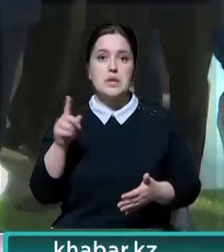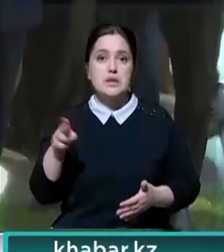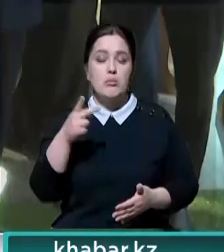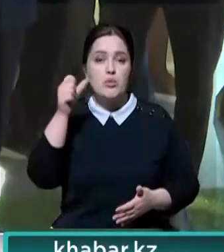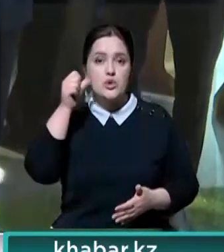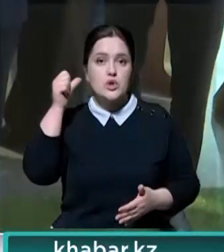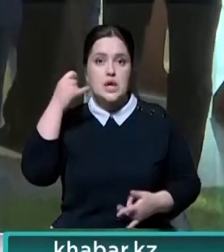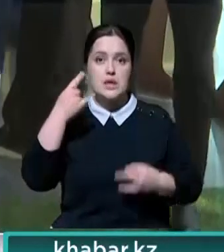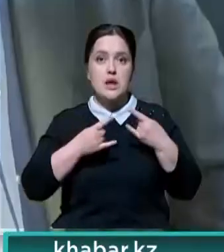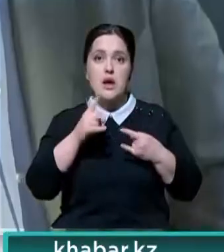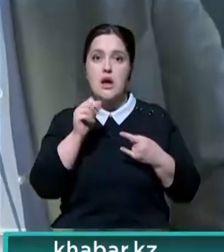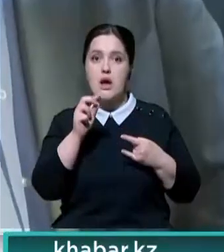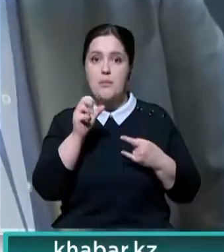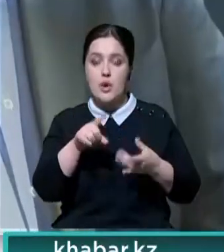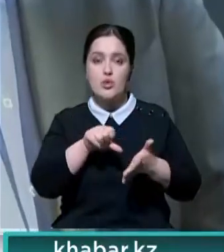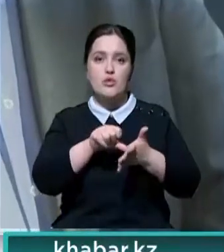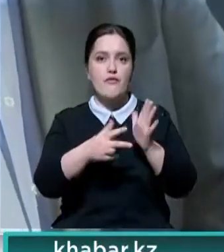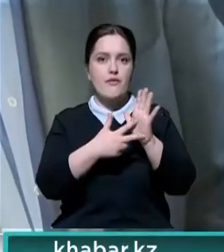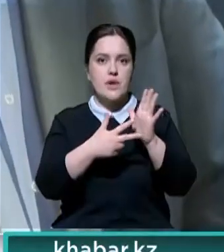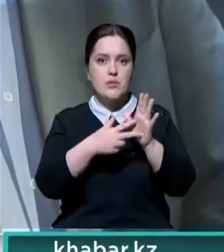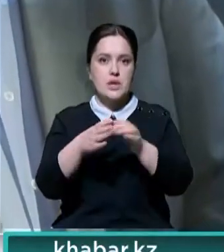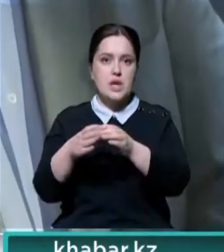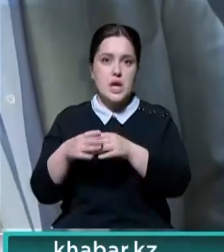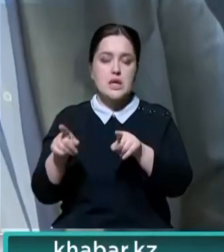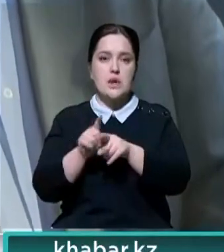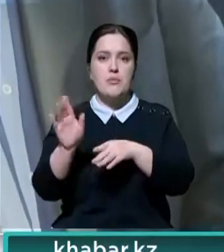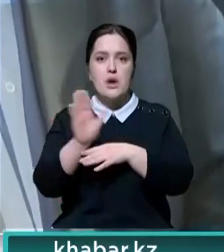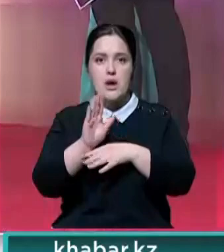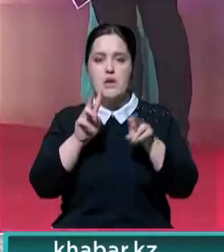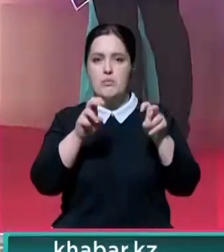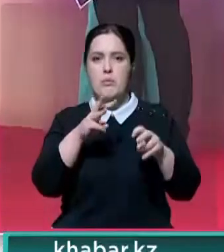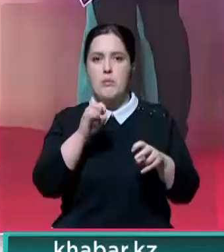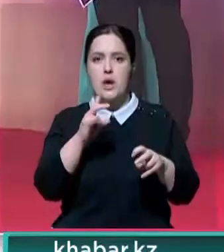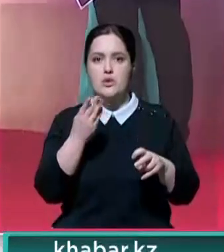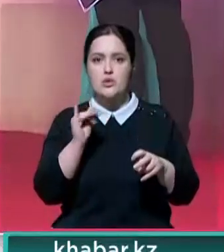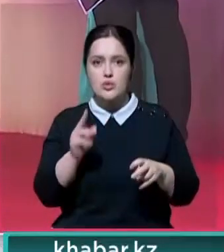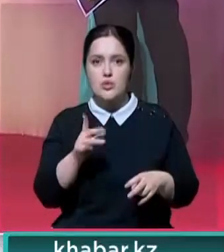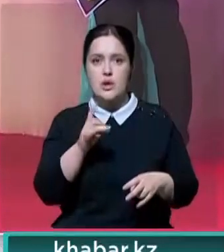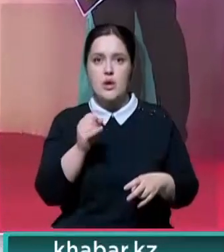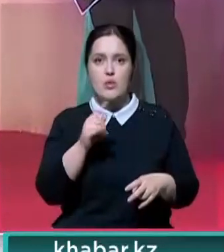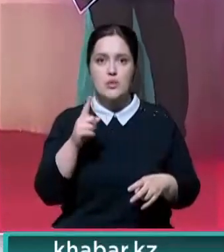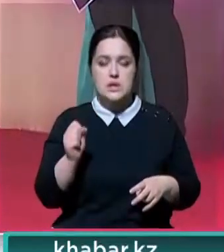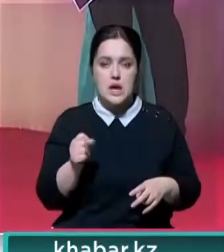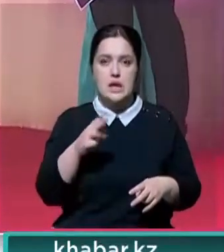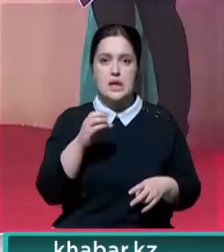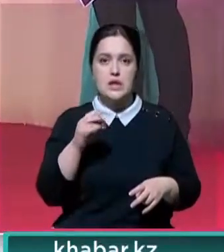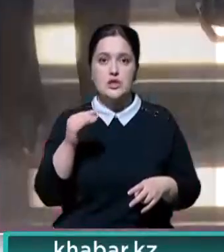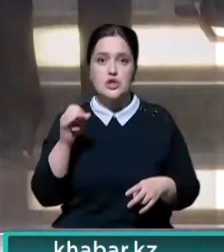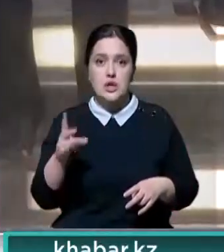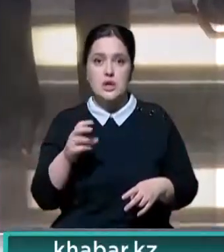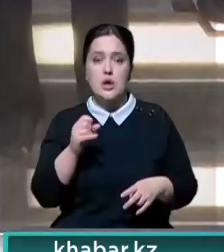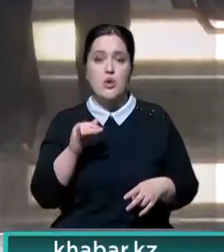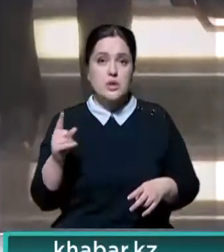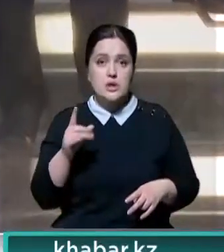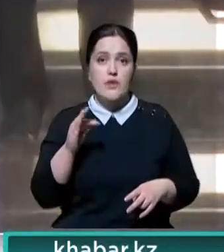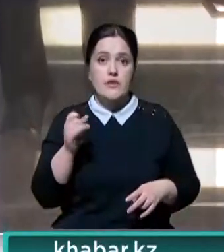31 декабря прошлого года телеканал Хабар участвует в 8 номинациях с такими сериалами как Маншук рауза и килинджан отмечу наурыз-